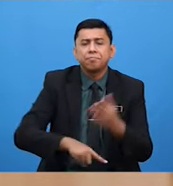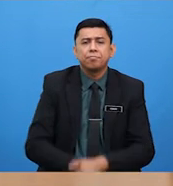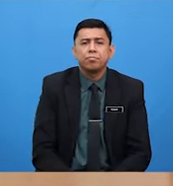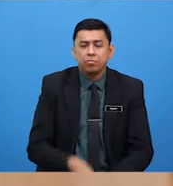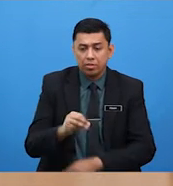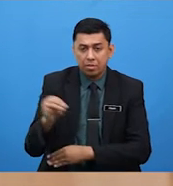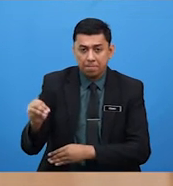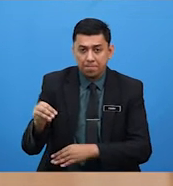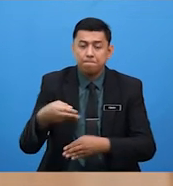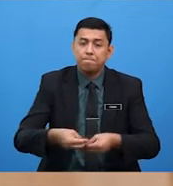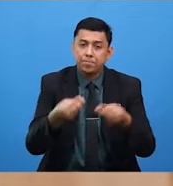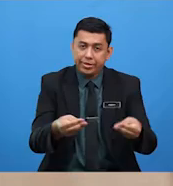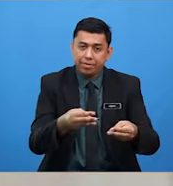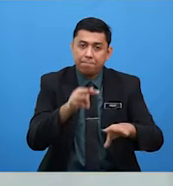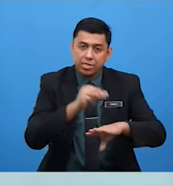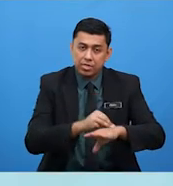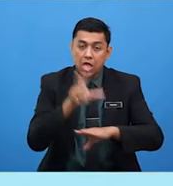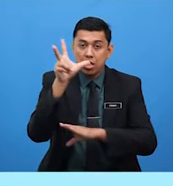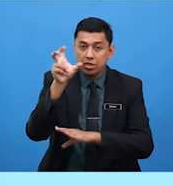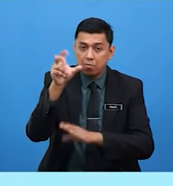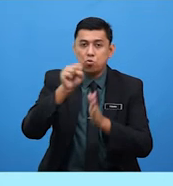Murid-murid diberi masa 30 saat.